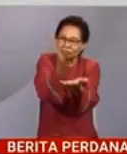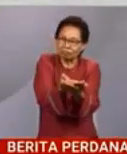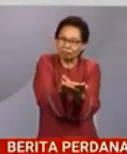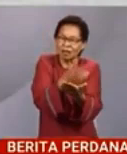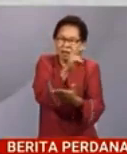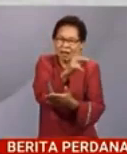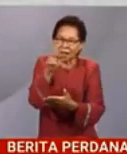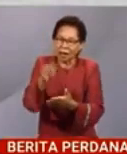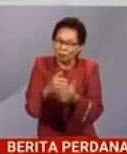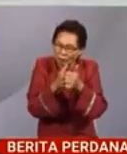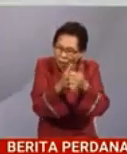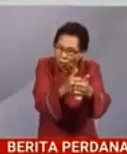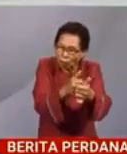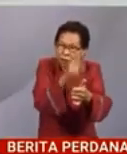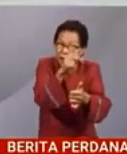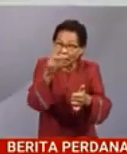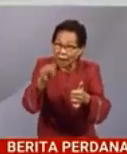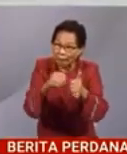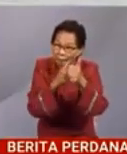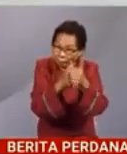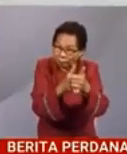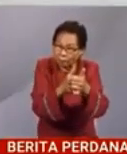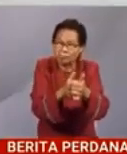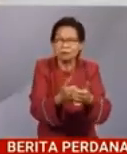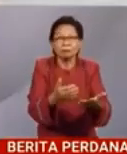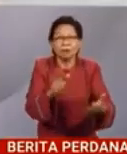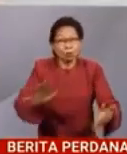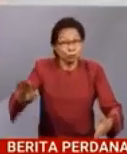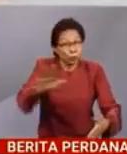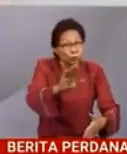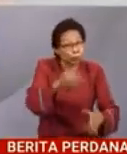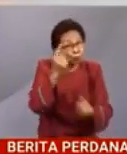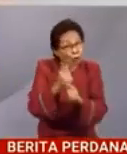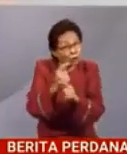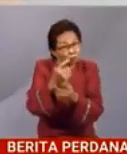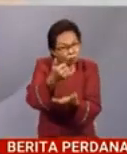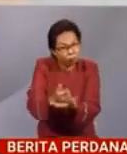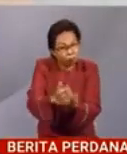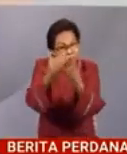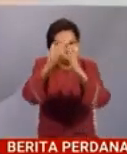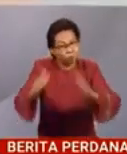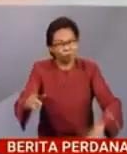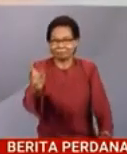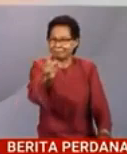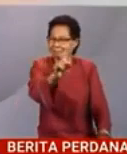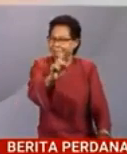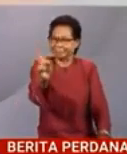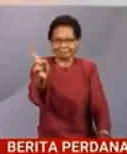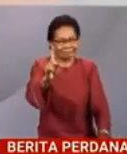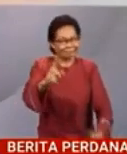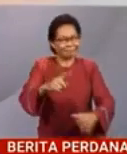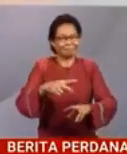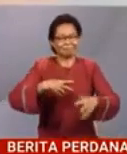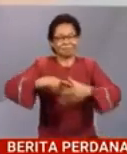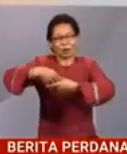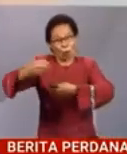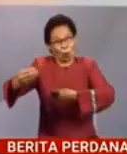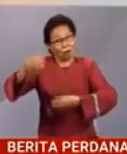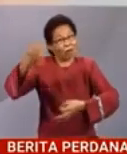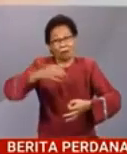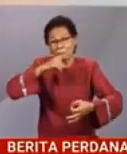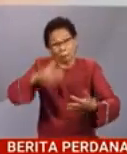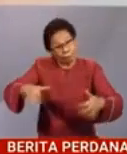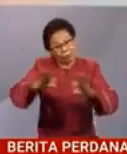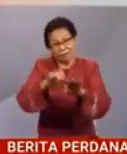Kementerian Kesihatan. Oleh itu, anda terus kekal di rumah dan jangan ke mana-mana jika tiada